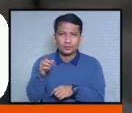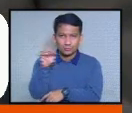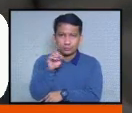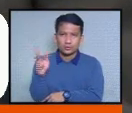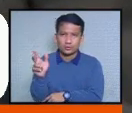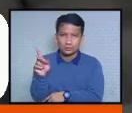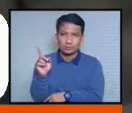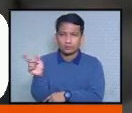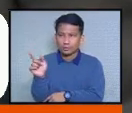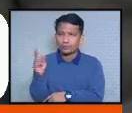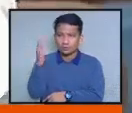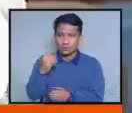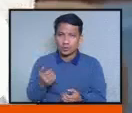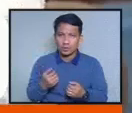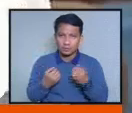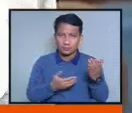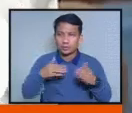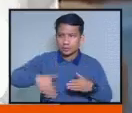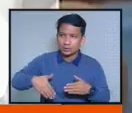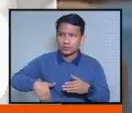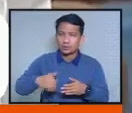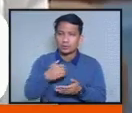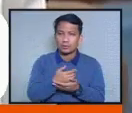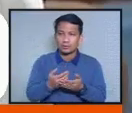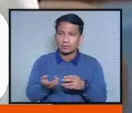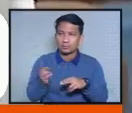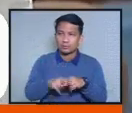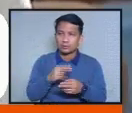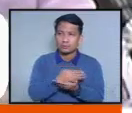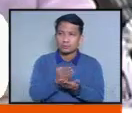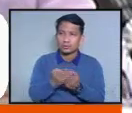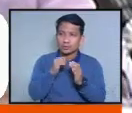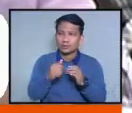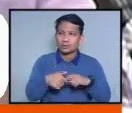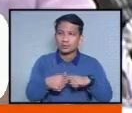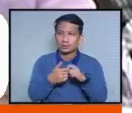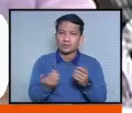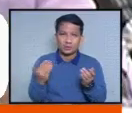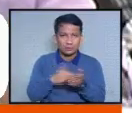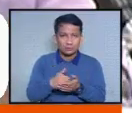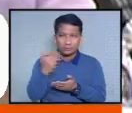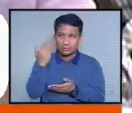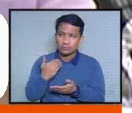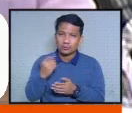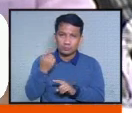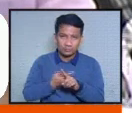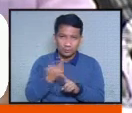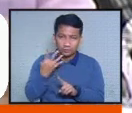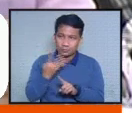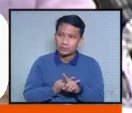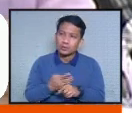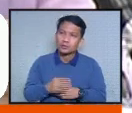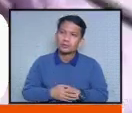2020. Tugon ito ng Kongreso sa delayed na pagpasa sa 2019 budget na nagresulta sa re-enacted budget sa unang apat na buwan